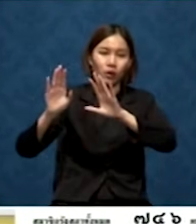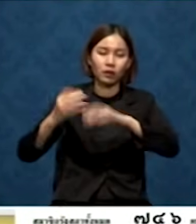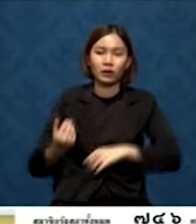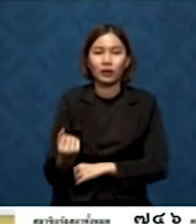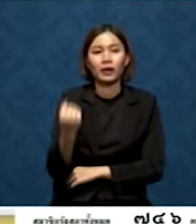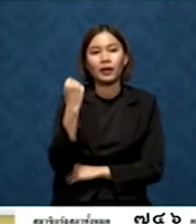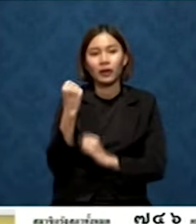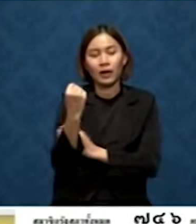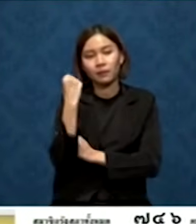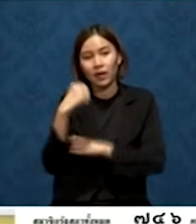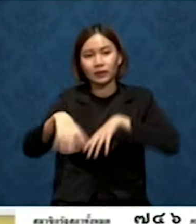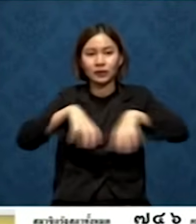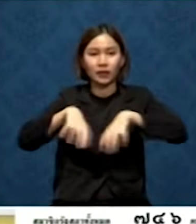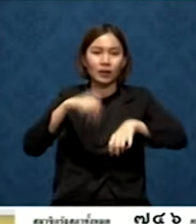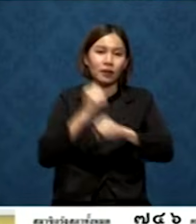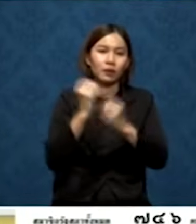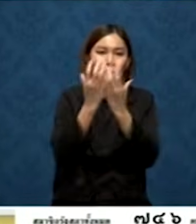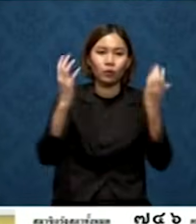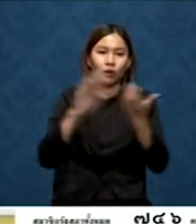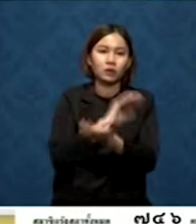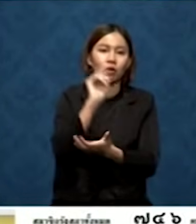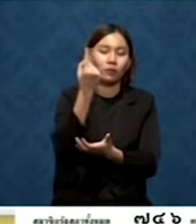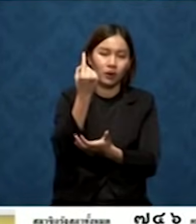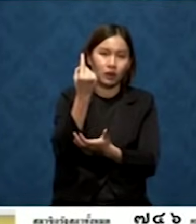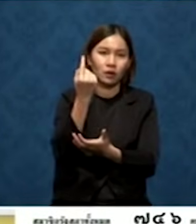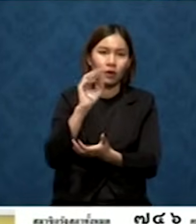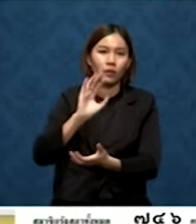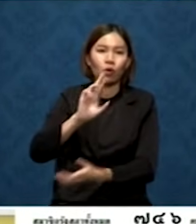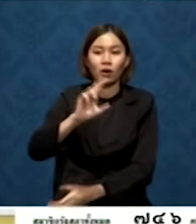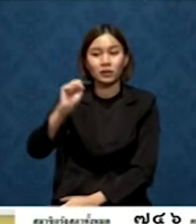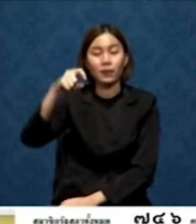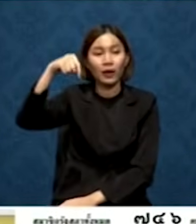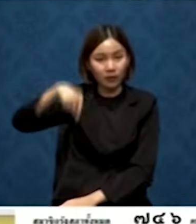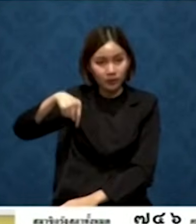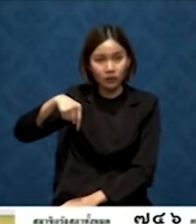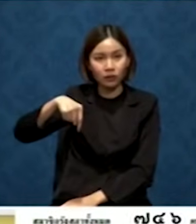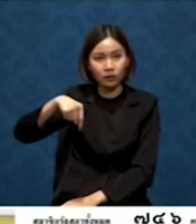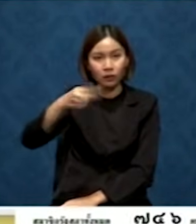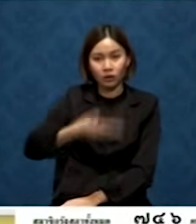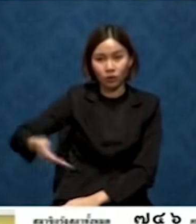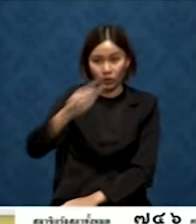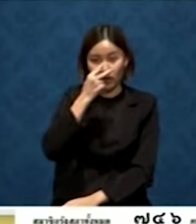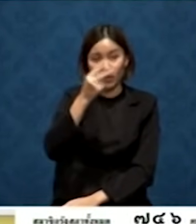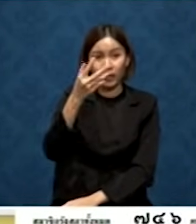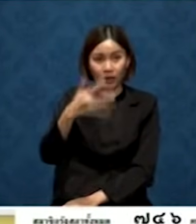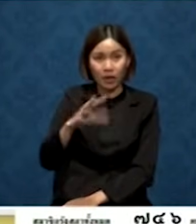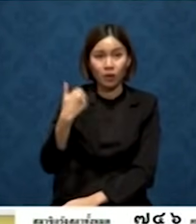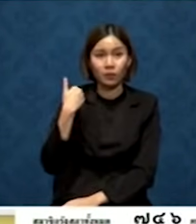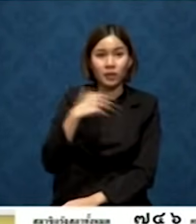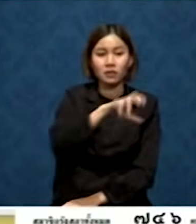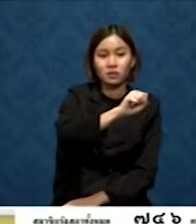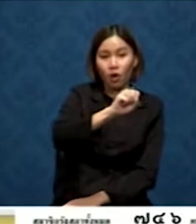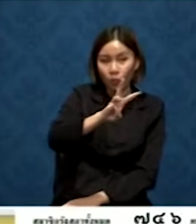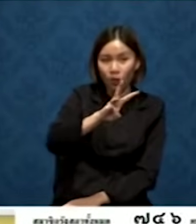ในการจัดทำรัฐธรรมนูญฉบับใหม่นั้นตกเป็นของรัฐสภาแห่งนี้ซึ่งท่านก็เห็นว่าหนึ่งในสามประกอบไปด้วยสว